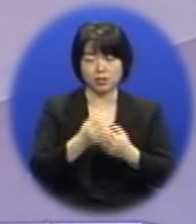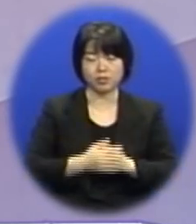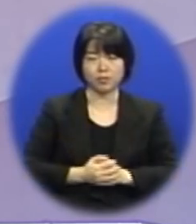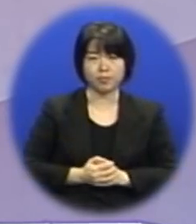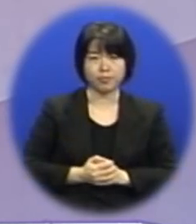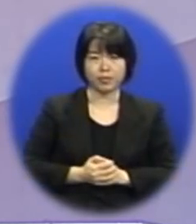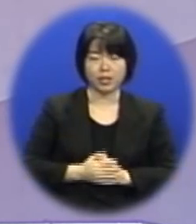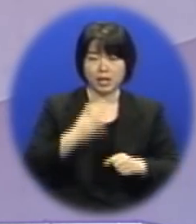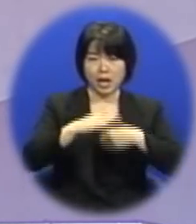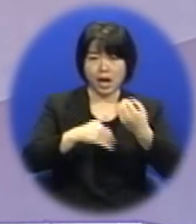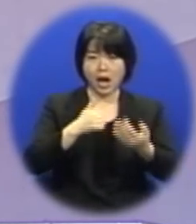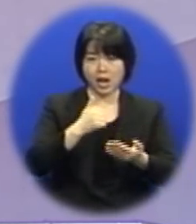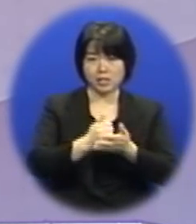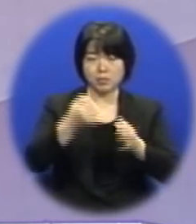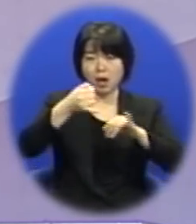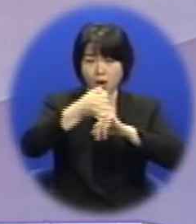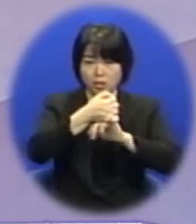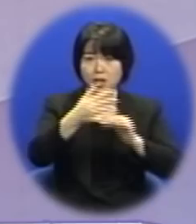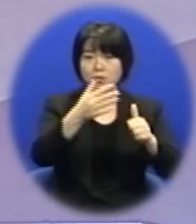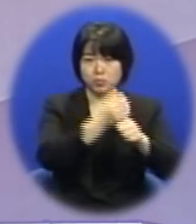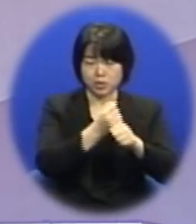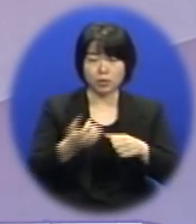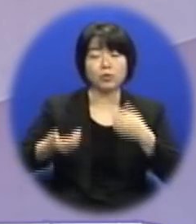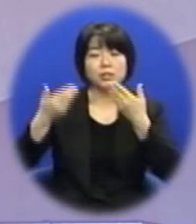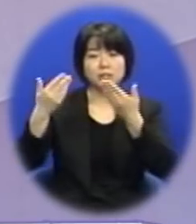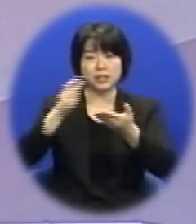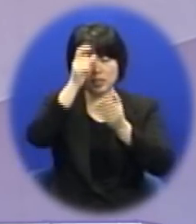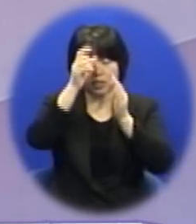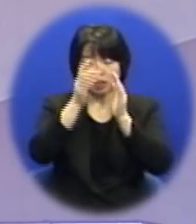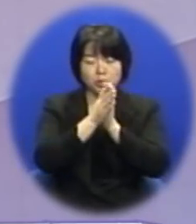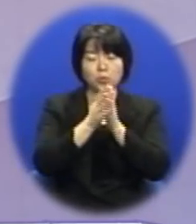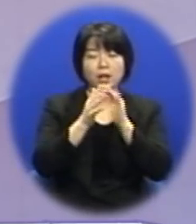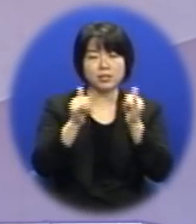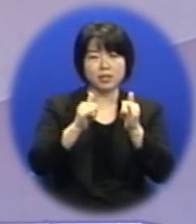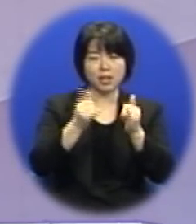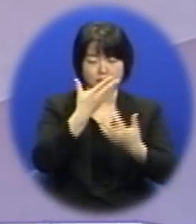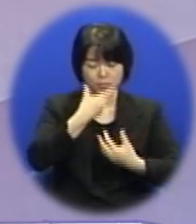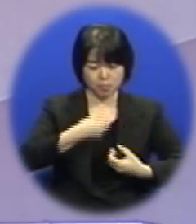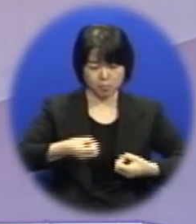이것이 하나님의 언약을 붙잡고 드리는 기도하는 자의 축복입니다.